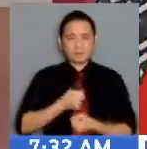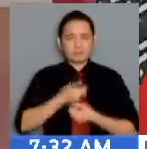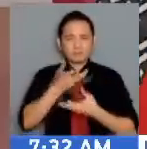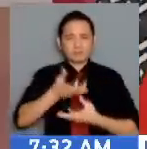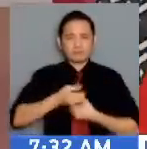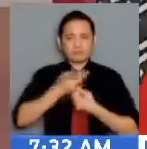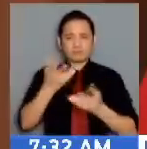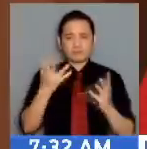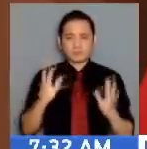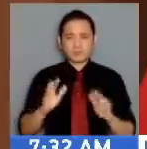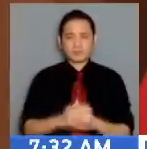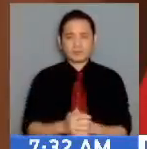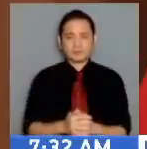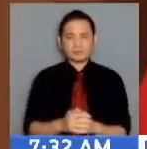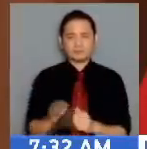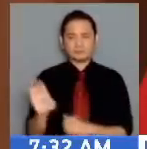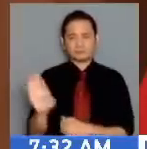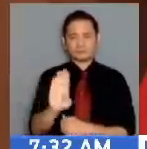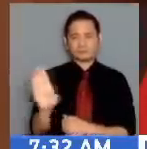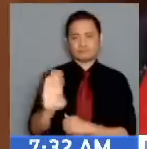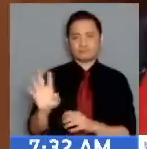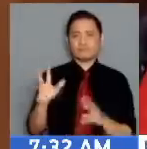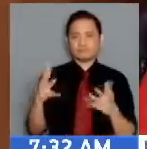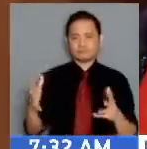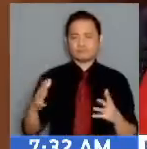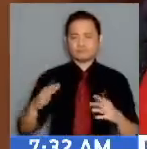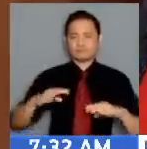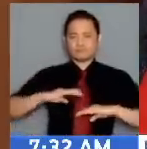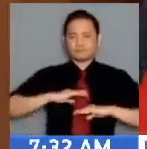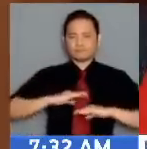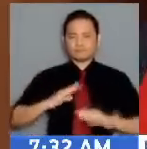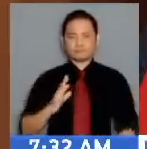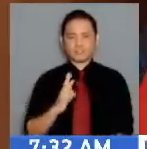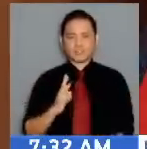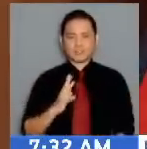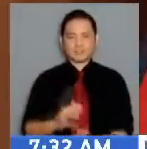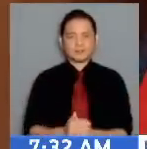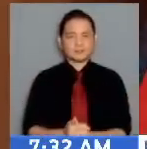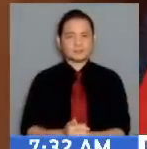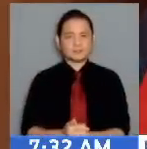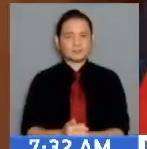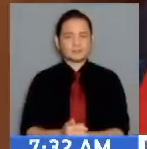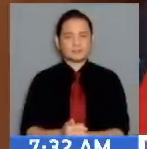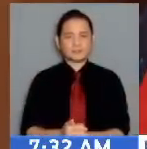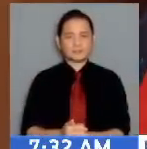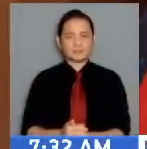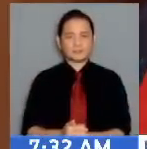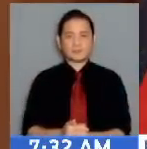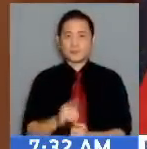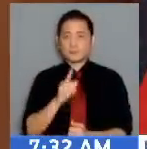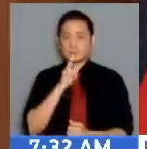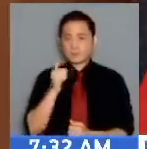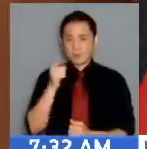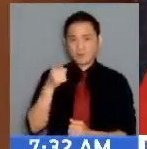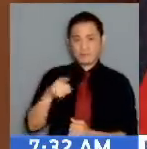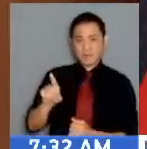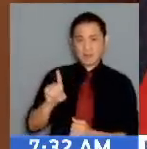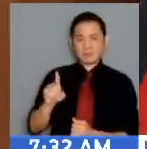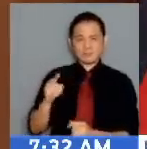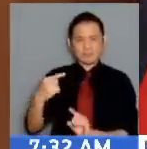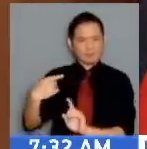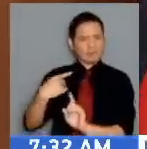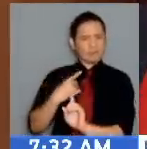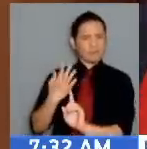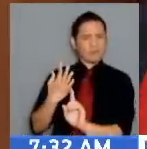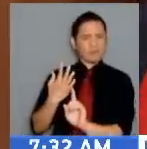usapan nila ni Alex. Hindi ako galit kay Alex. Actually, and your position is? Hindi ako na-offend na tinawag ako matanda. It's true.